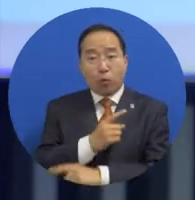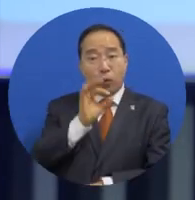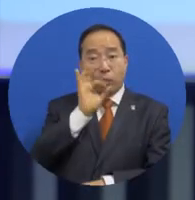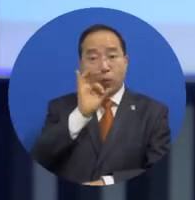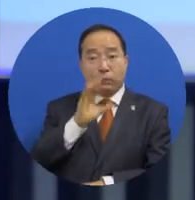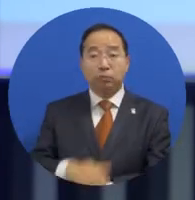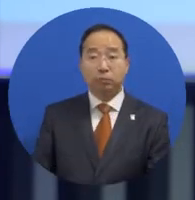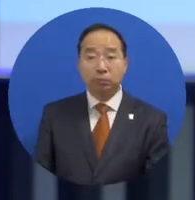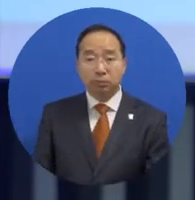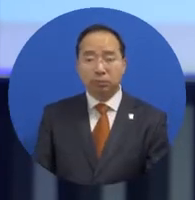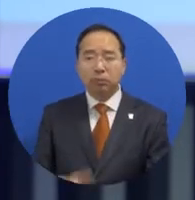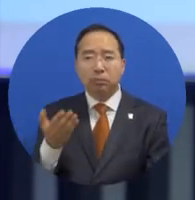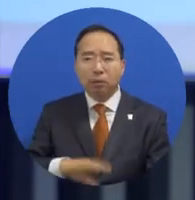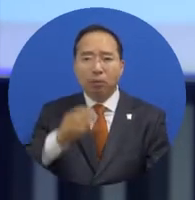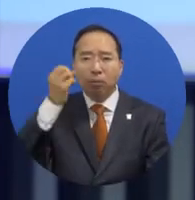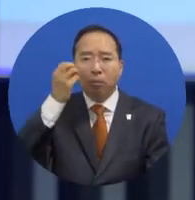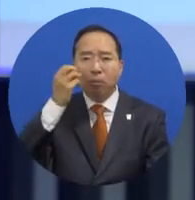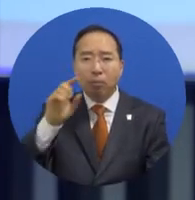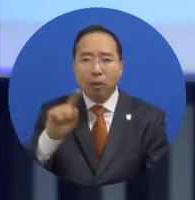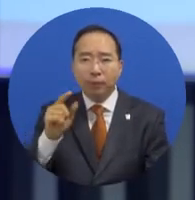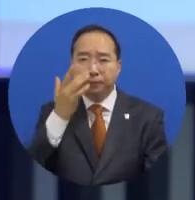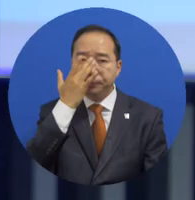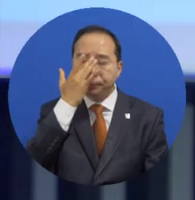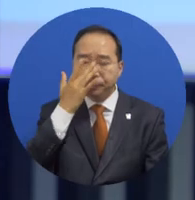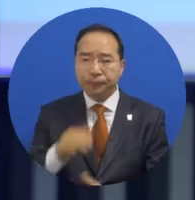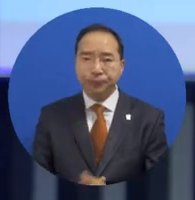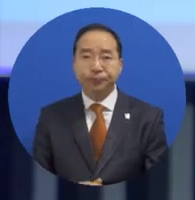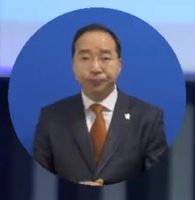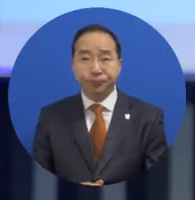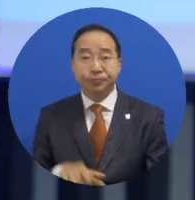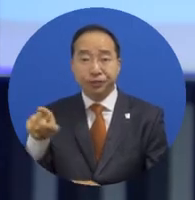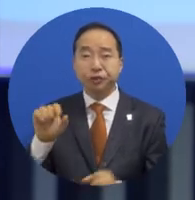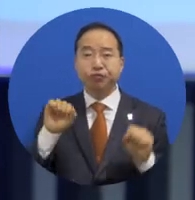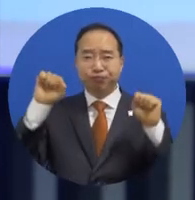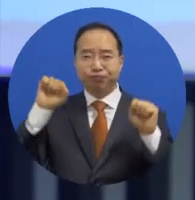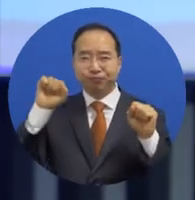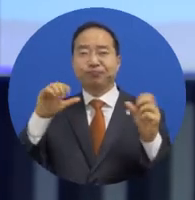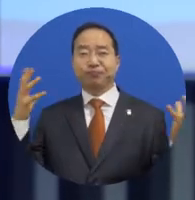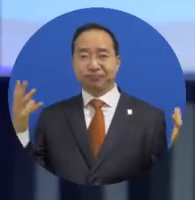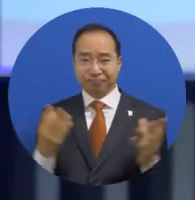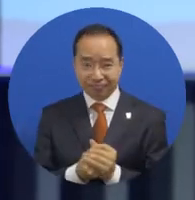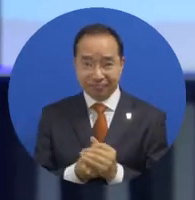그런데 참 신기한 일이 벌어졌어요. 뭐냐면요, 이런 철인 3종